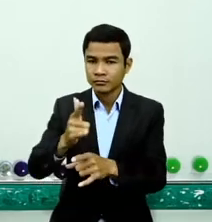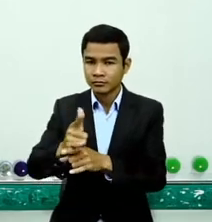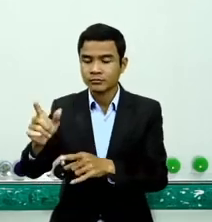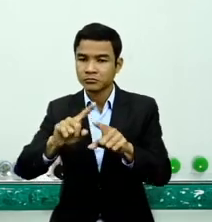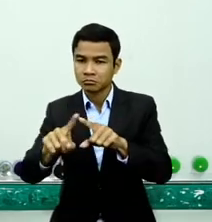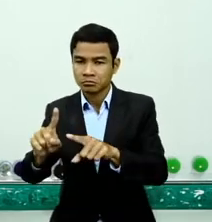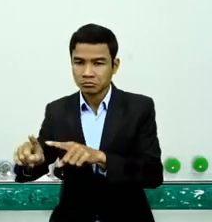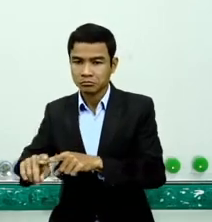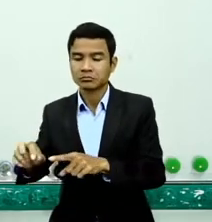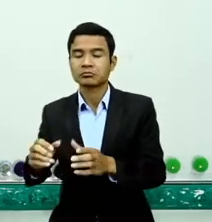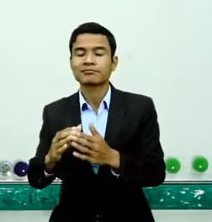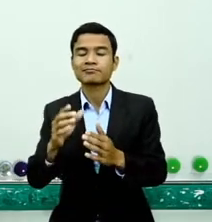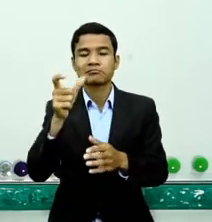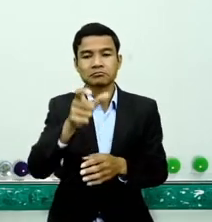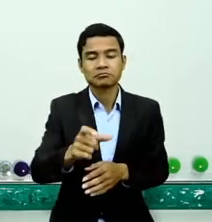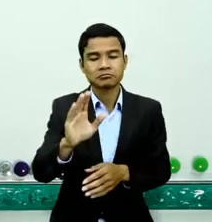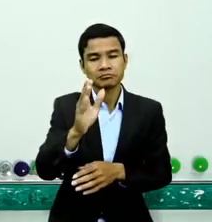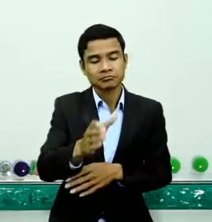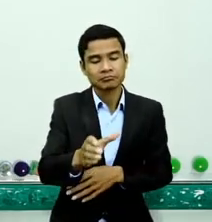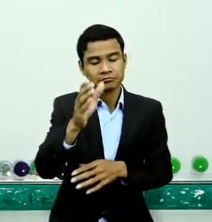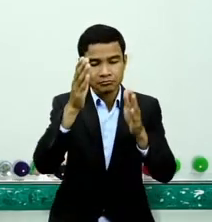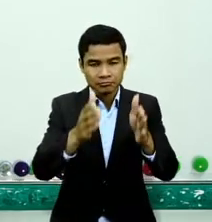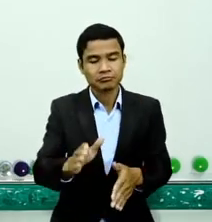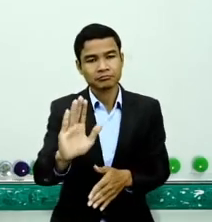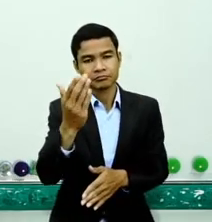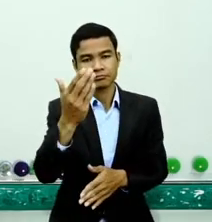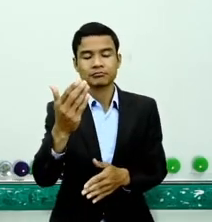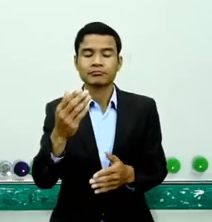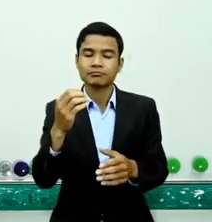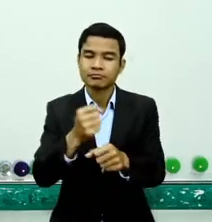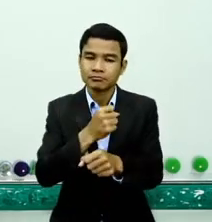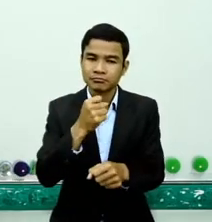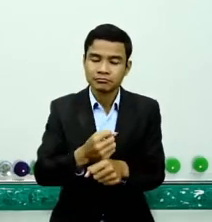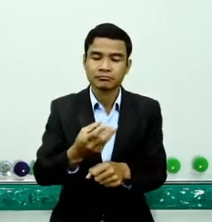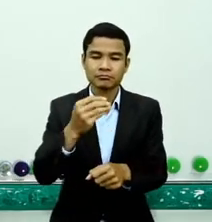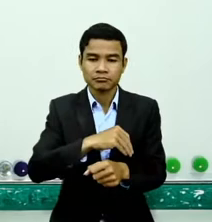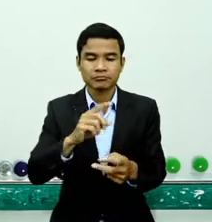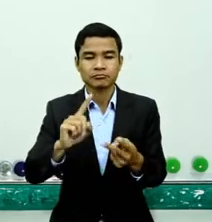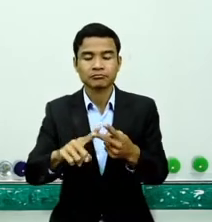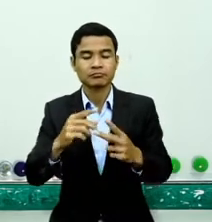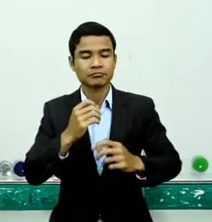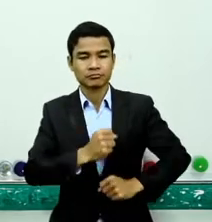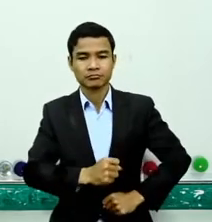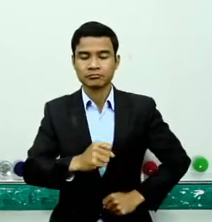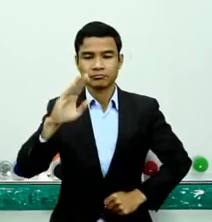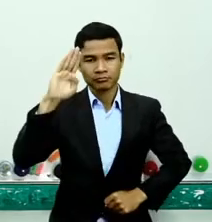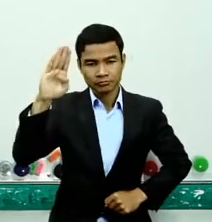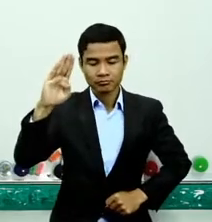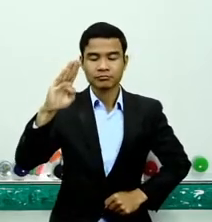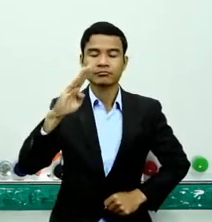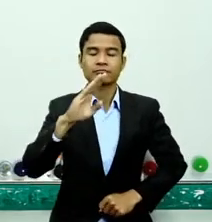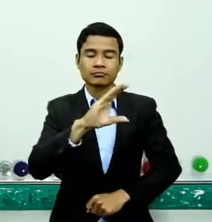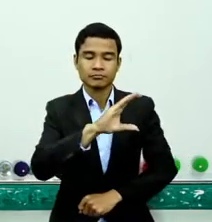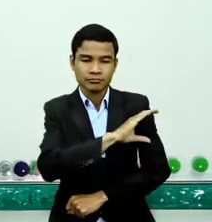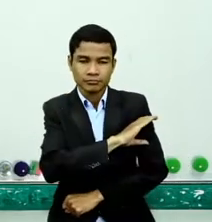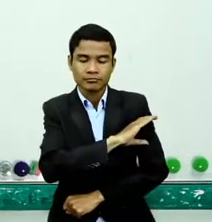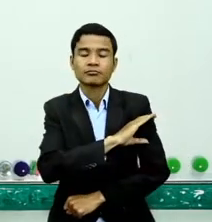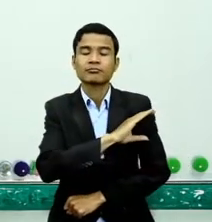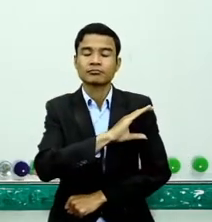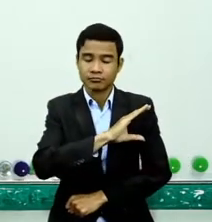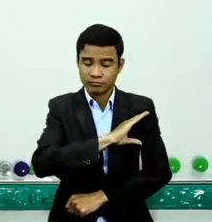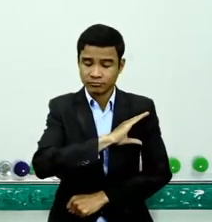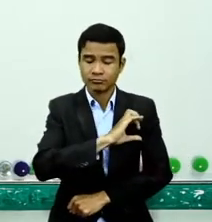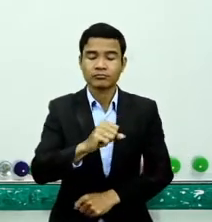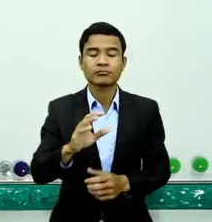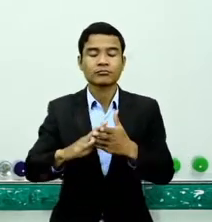quạt rộng xì chà nè khá quạt phơ ca đô chì bù lì tì hiên cổ bẹt rồi bằng riêng chà